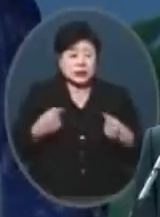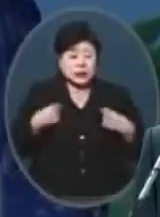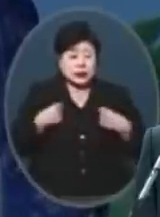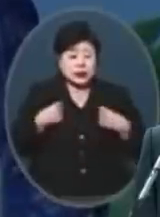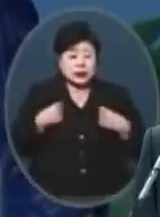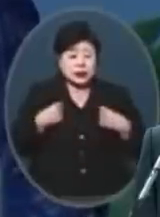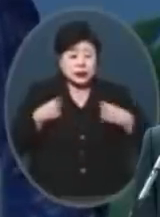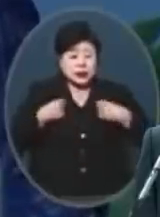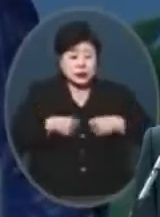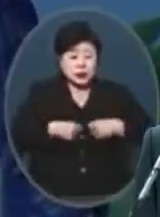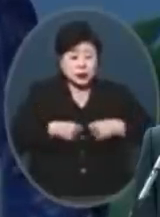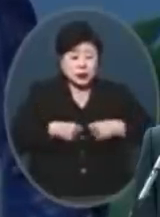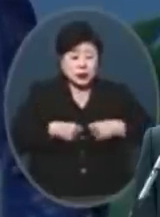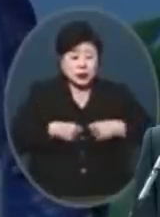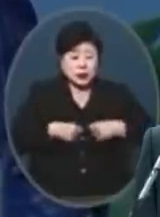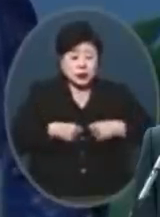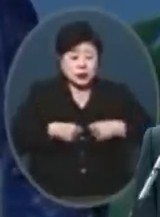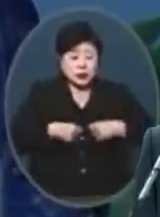입고